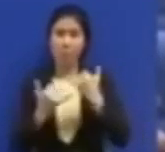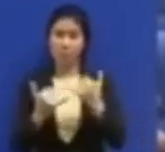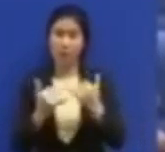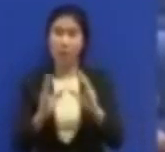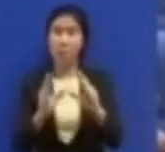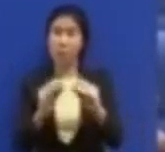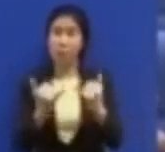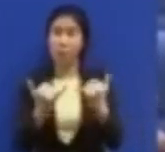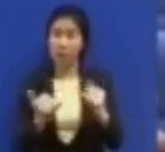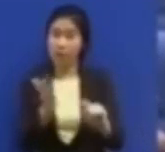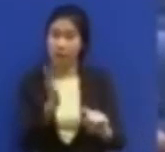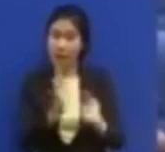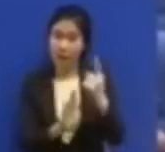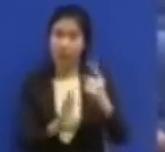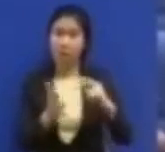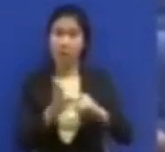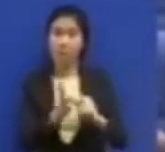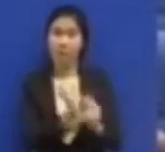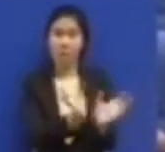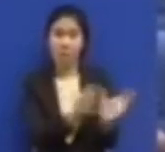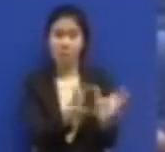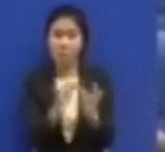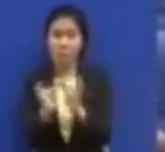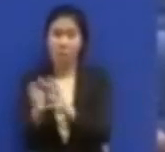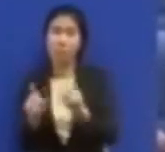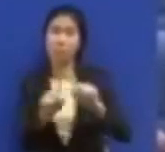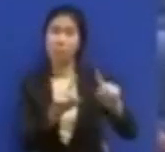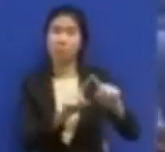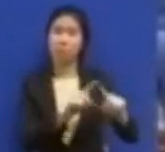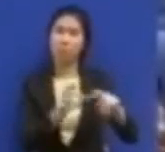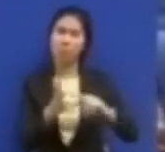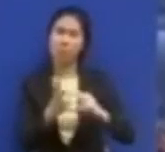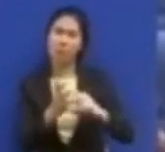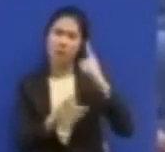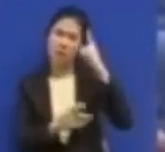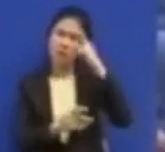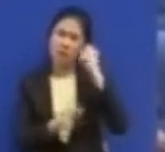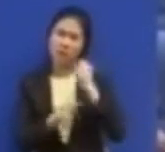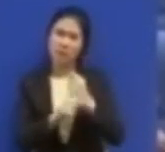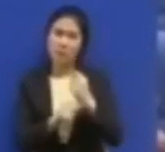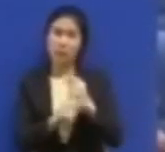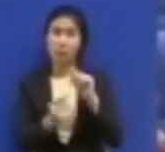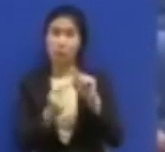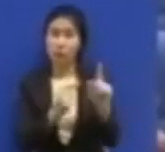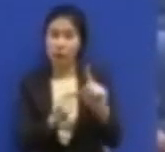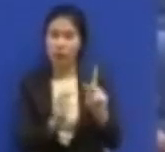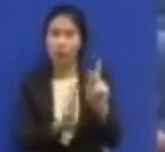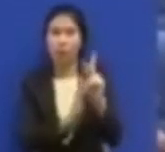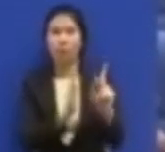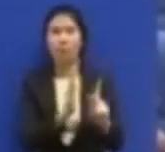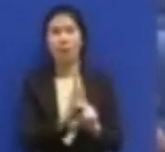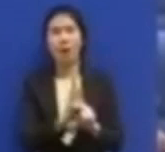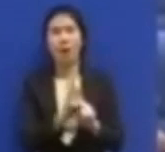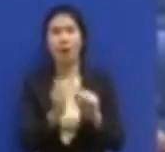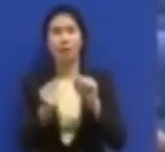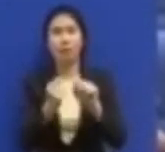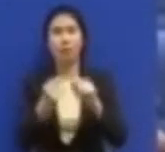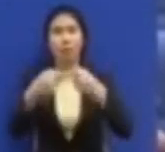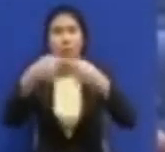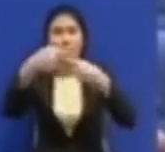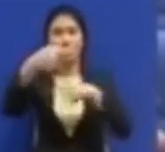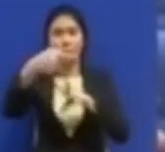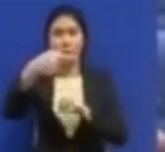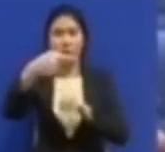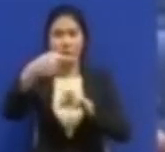กแล้วปฏิบัติผมประท้วงตามข้อ63ปฏิบัติไม่ถูกข้อบัง